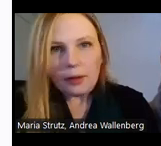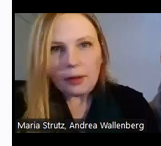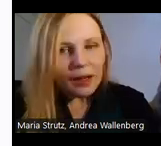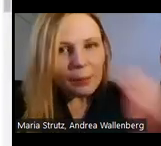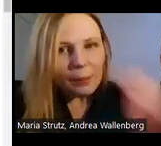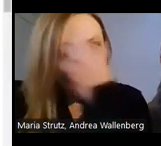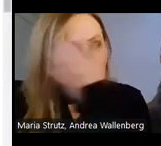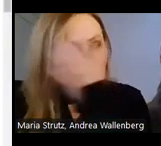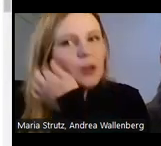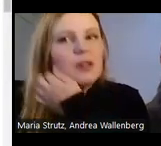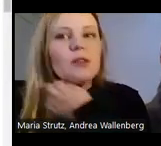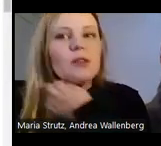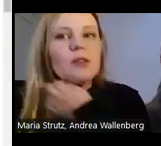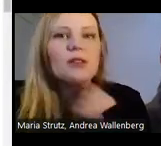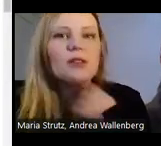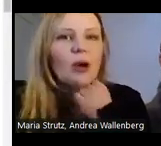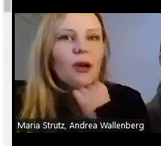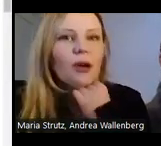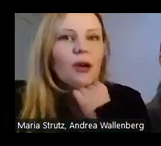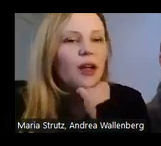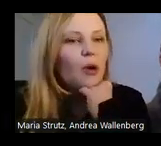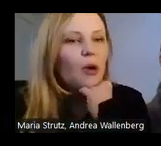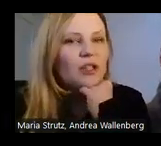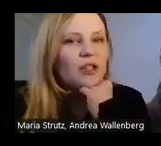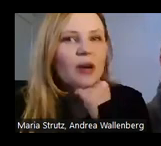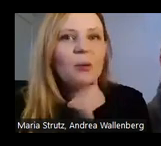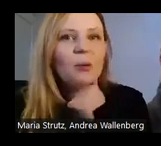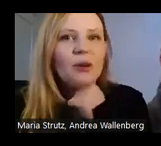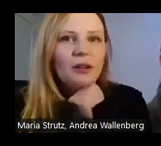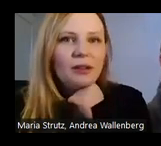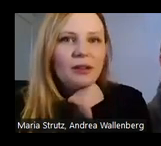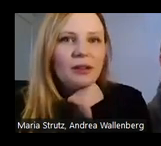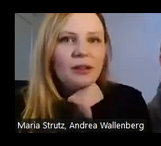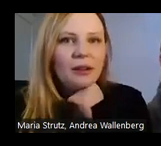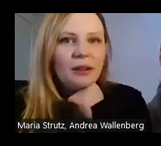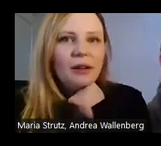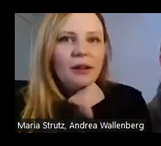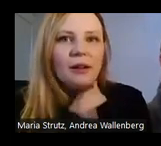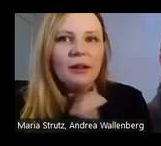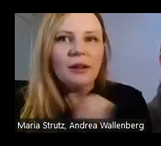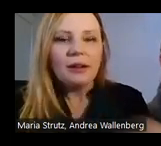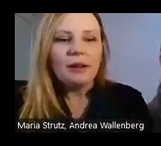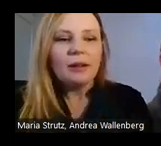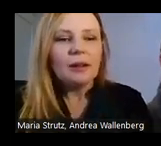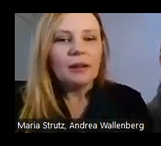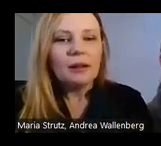Så, nu hoppas vi att ljudet följer med. Så här, så det här är en pappa och en son som har en